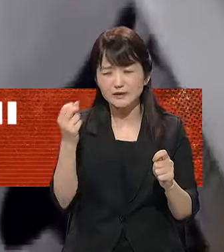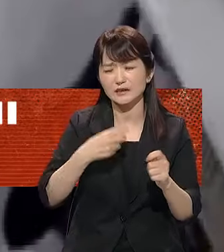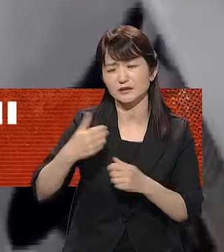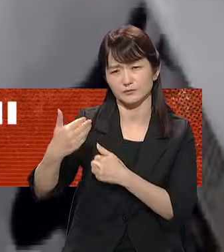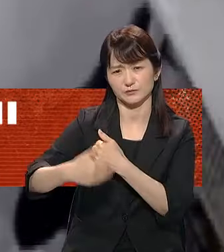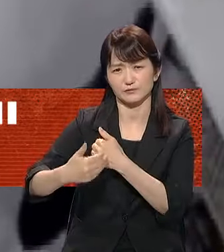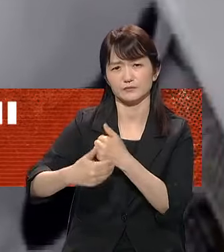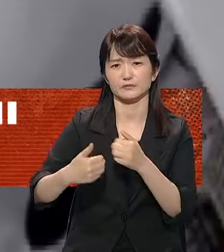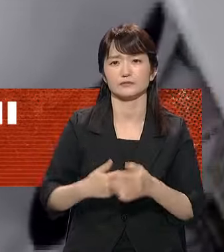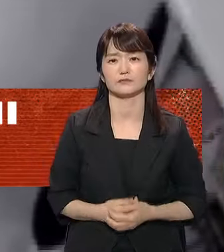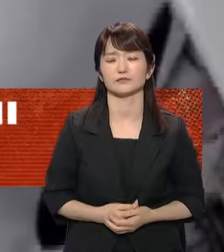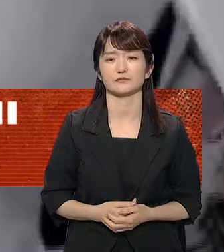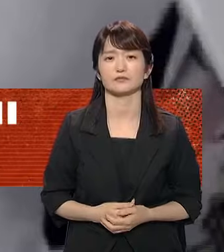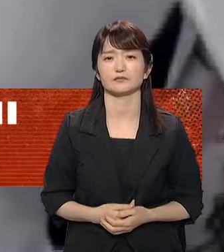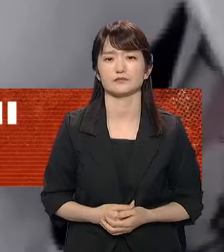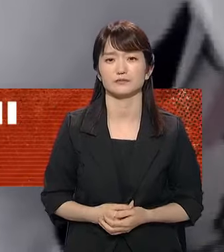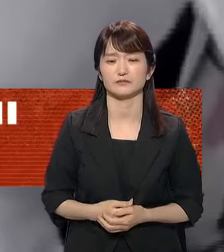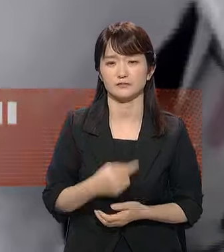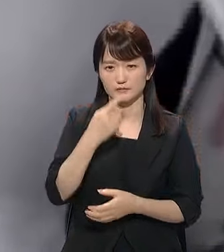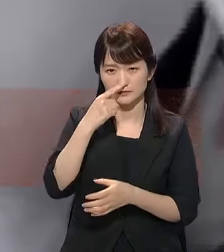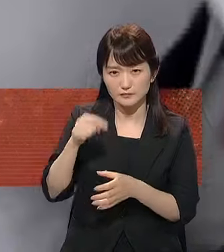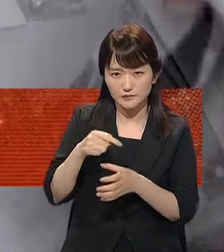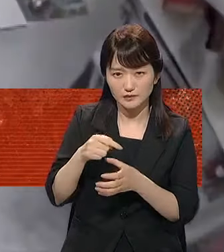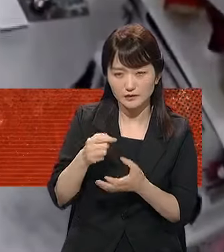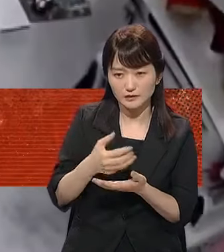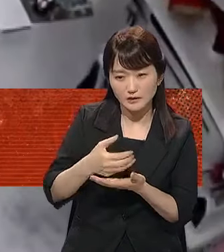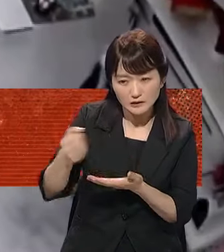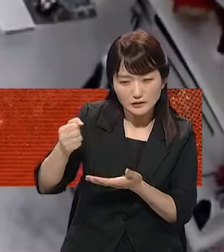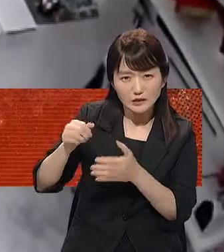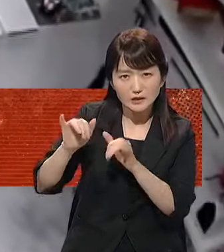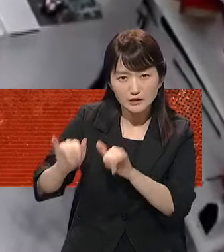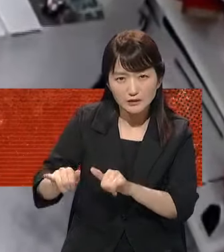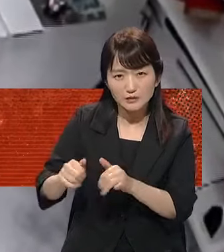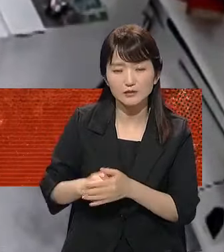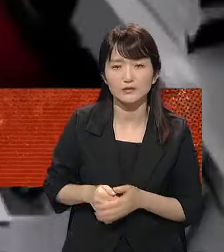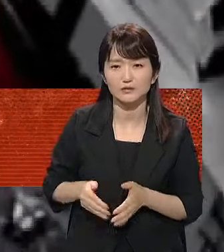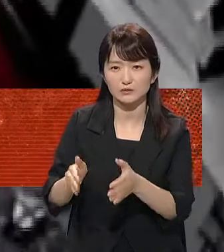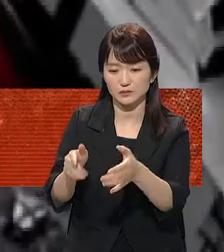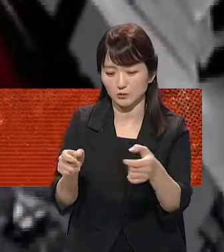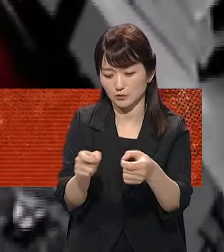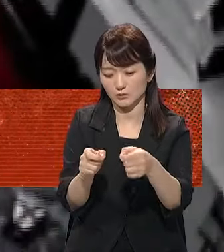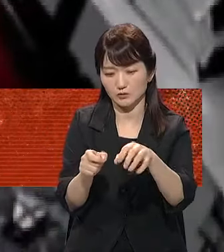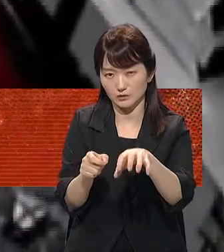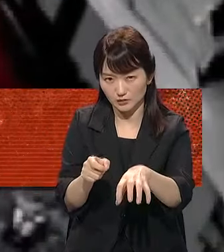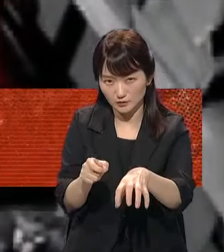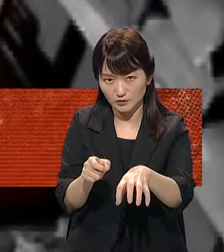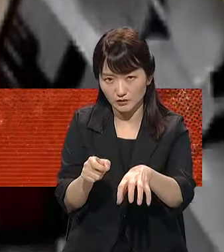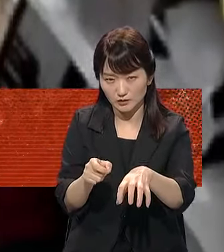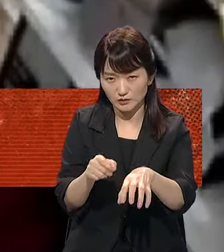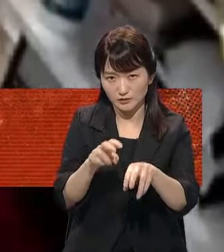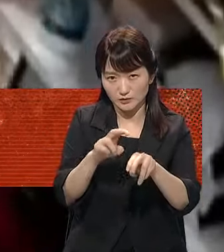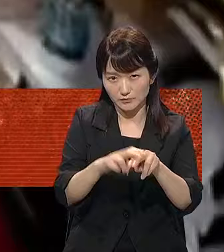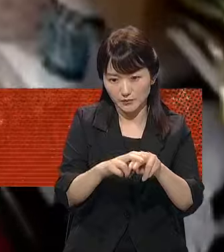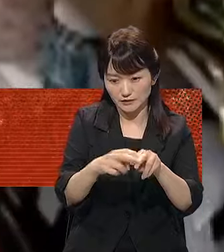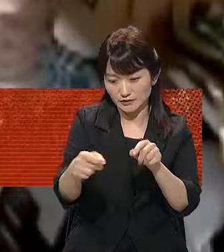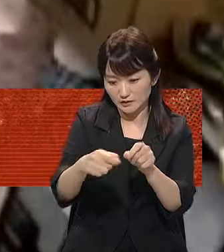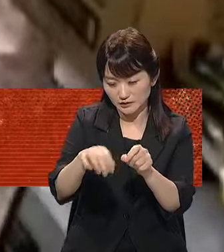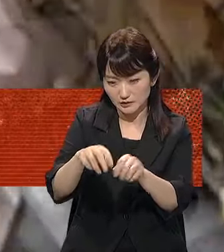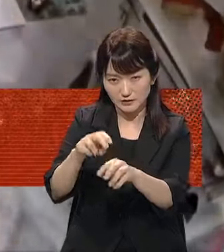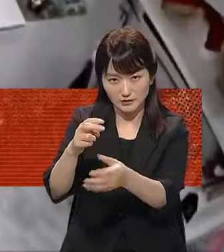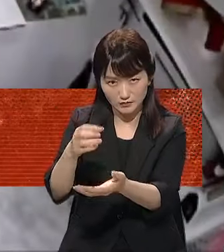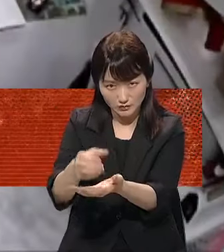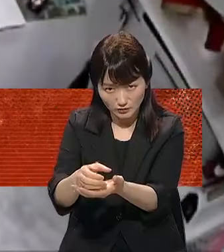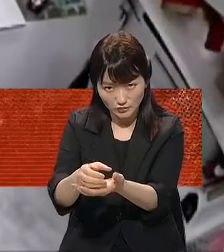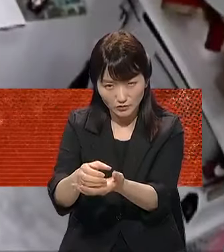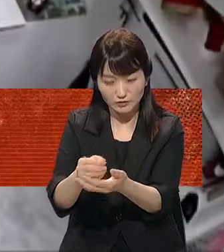했습니다 결국 제보자가 커피가 훼손될까 봐 우려해서 대로변 바닥이 아니라 대로변 가까이에 있는 벤치 끝에 커피를 두고요